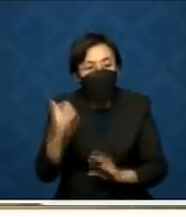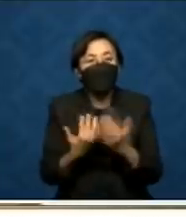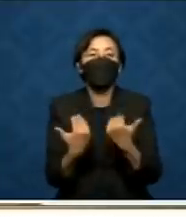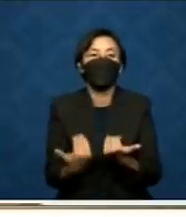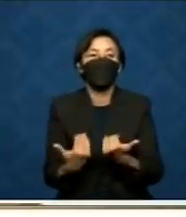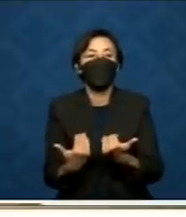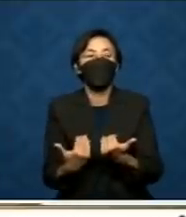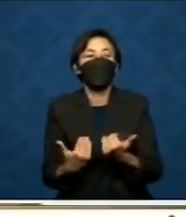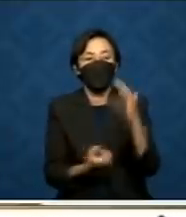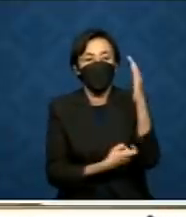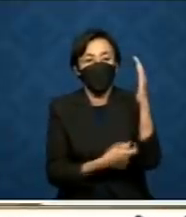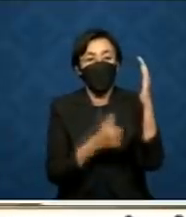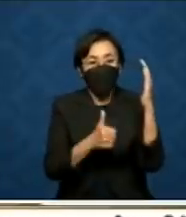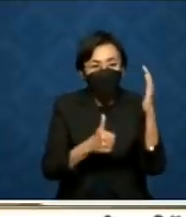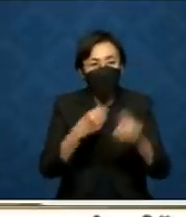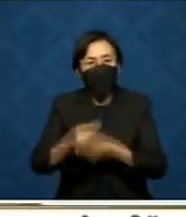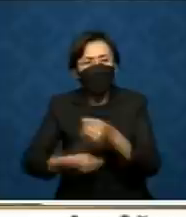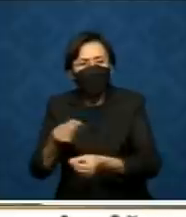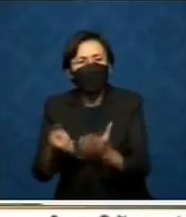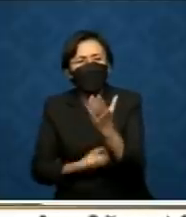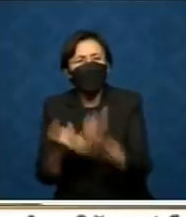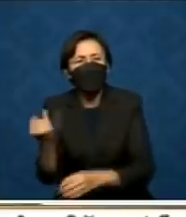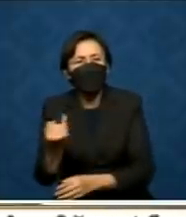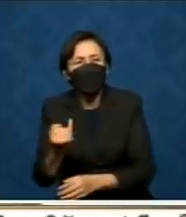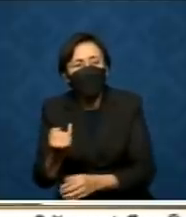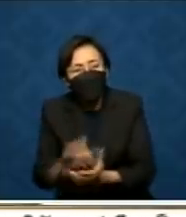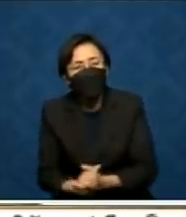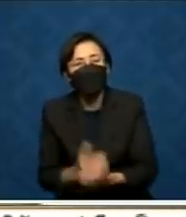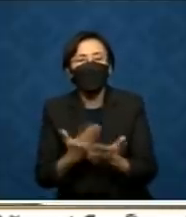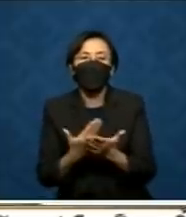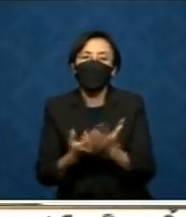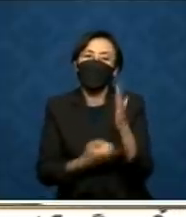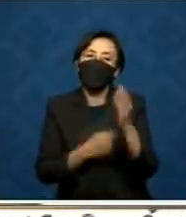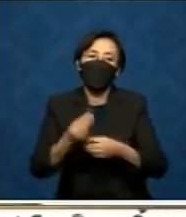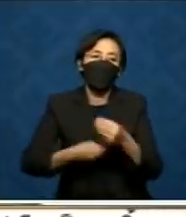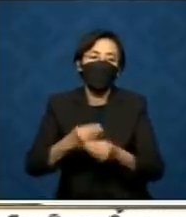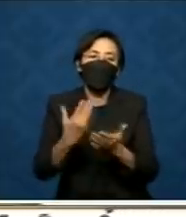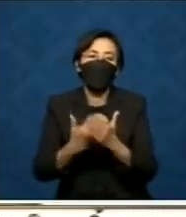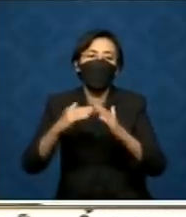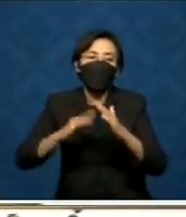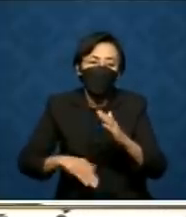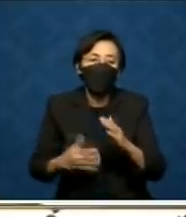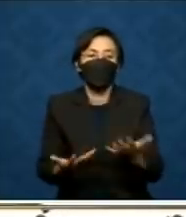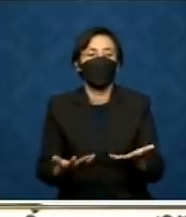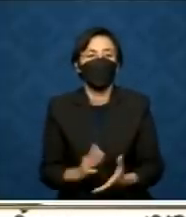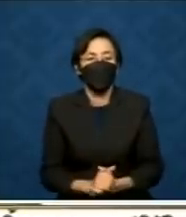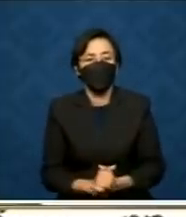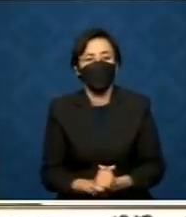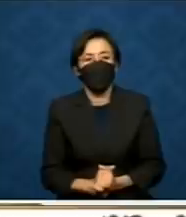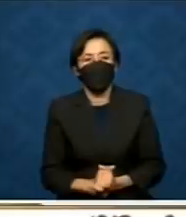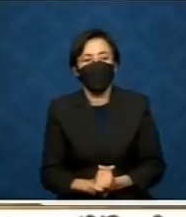จะเอาอย่างดีขายเป็นอย่างเสียครับทุบราคายางตกลงไปอีกหมอนิธิแล้วประเภททีม